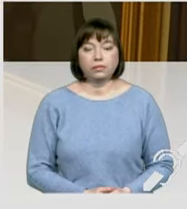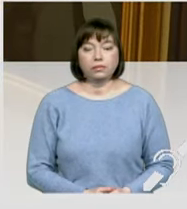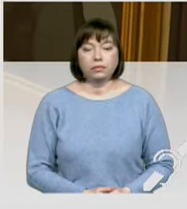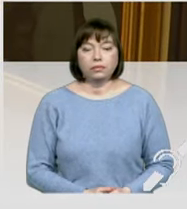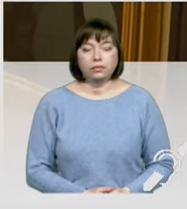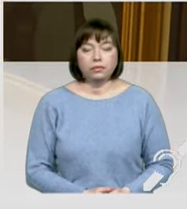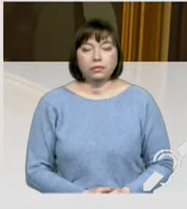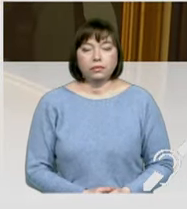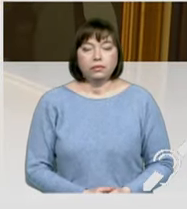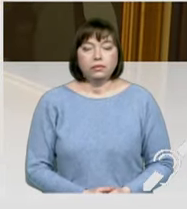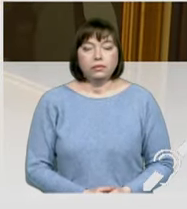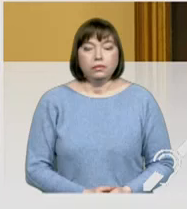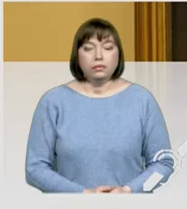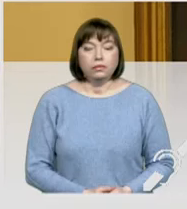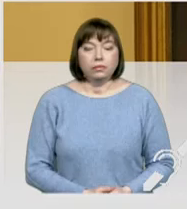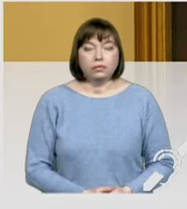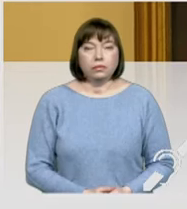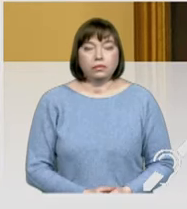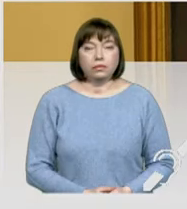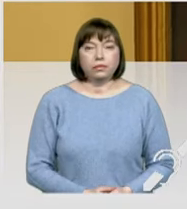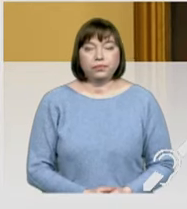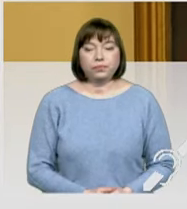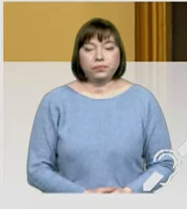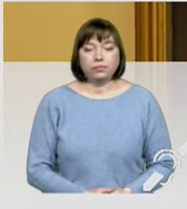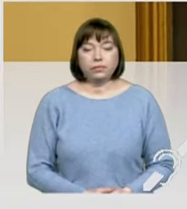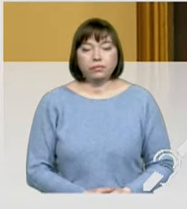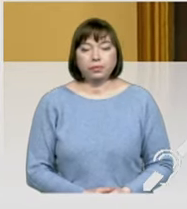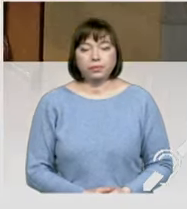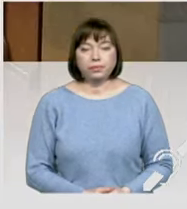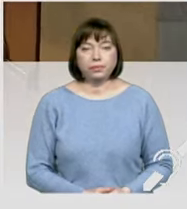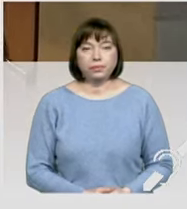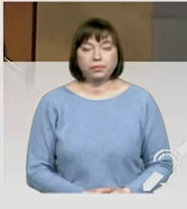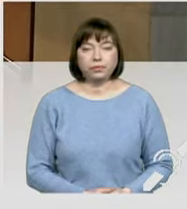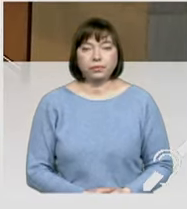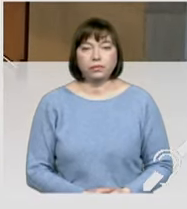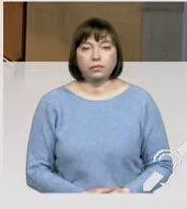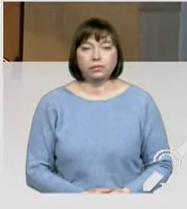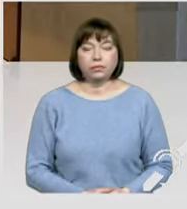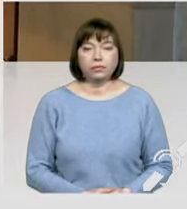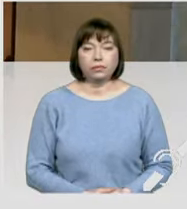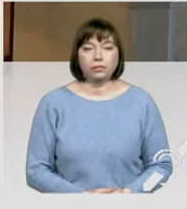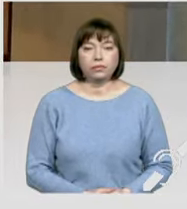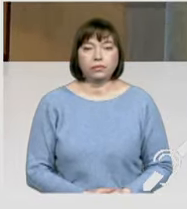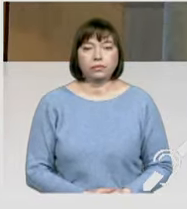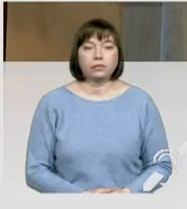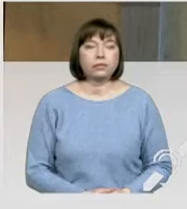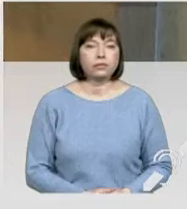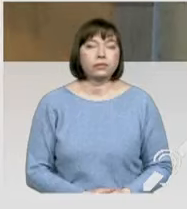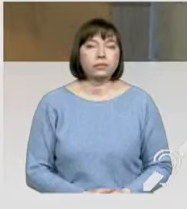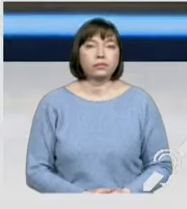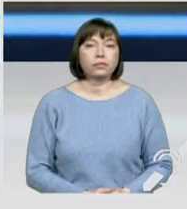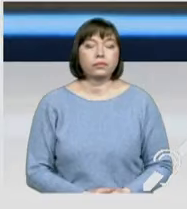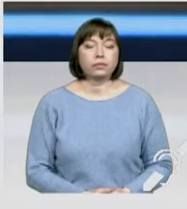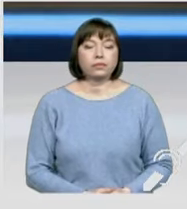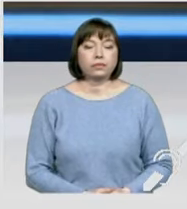for administrative purposes. For there we had some apartments here in